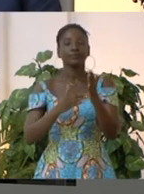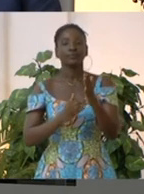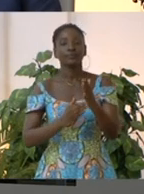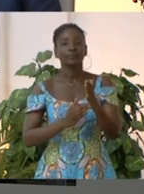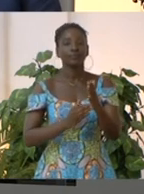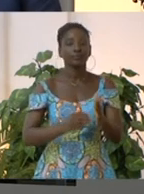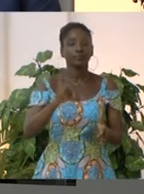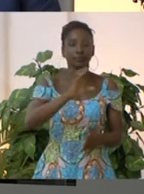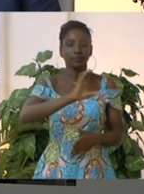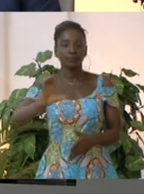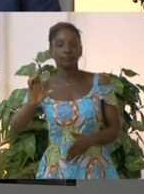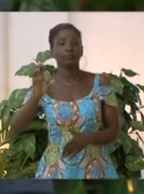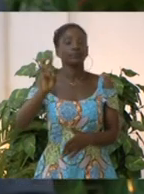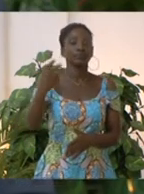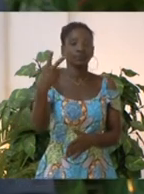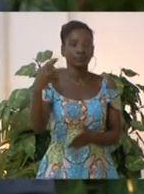162 352.